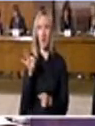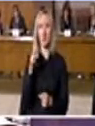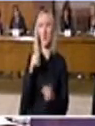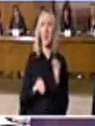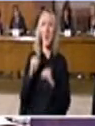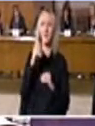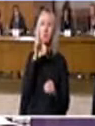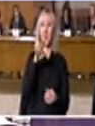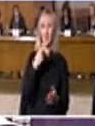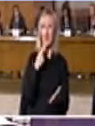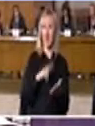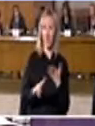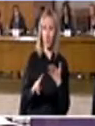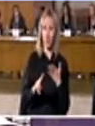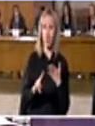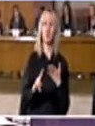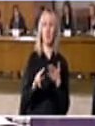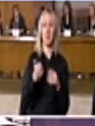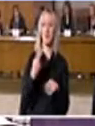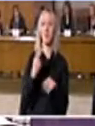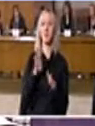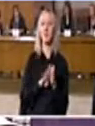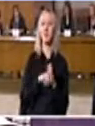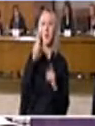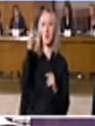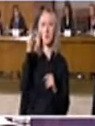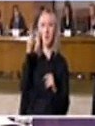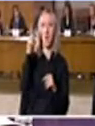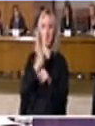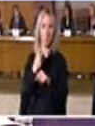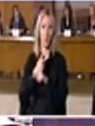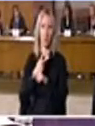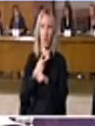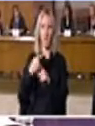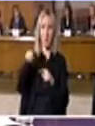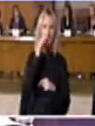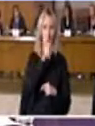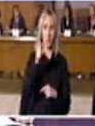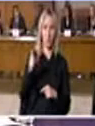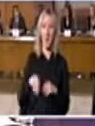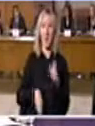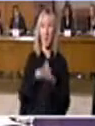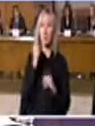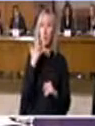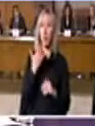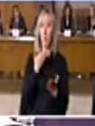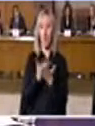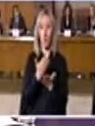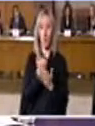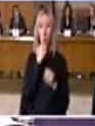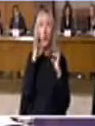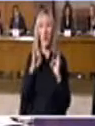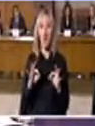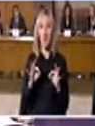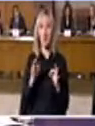odnosi se na diskriminaciju koju vrše organi javne vlasti. Najveći broj preporuka koje smo dali u tim konkretnim